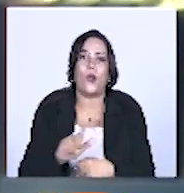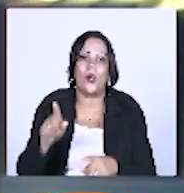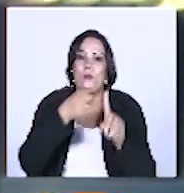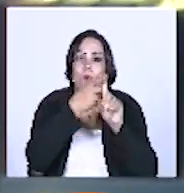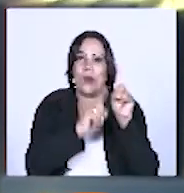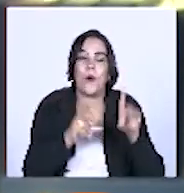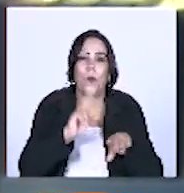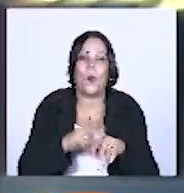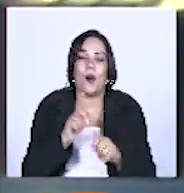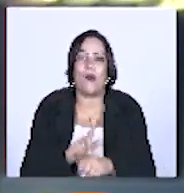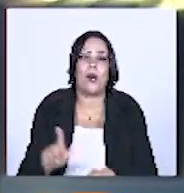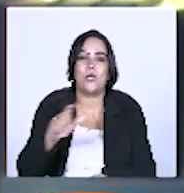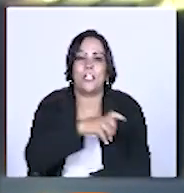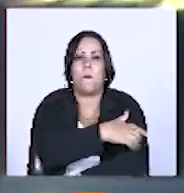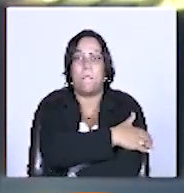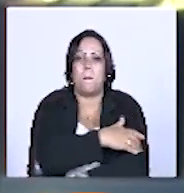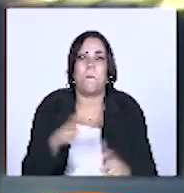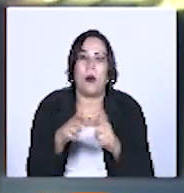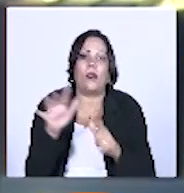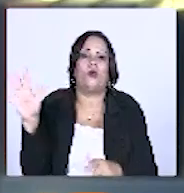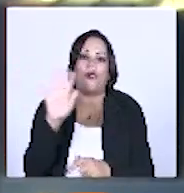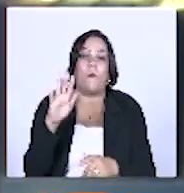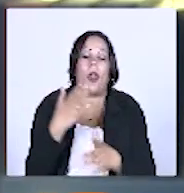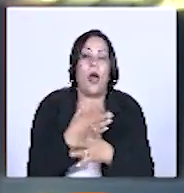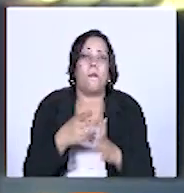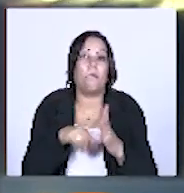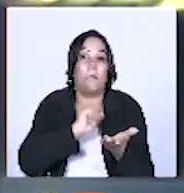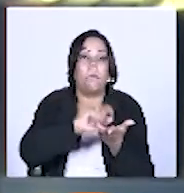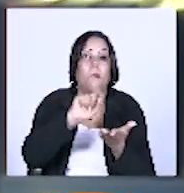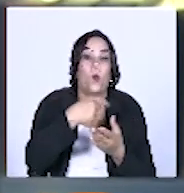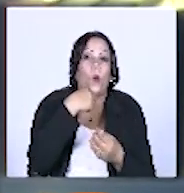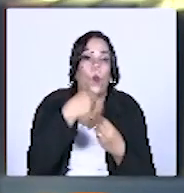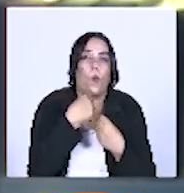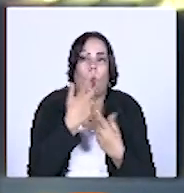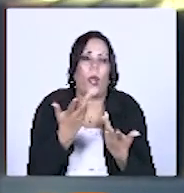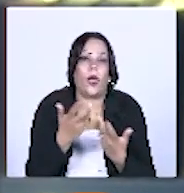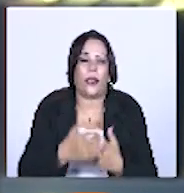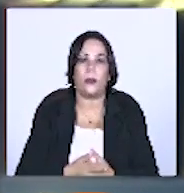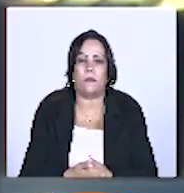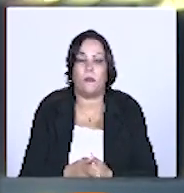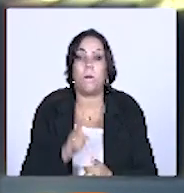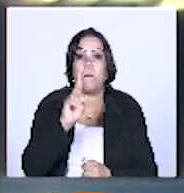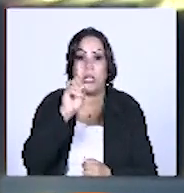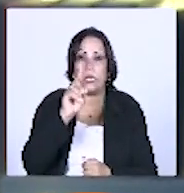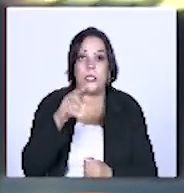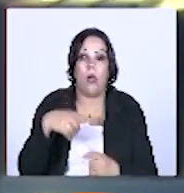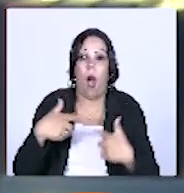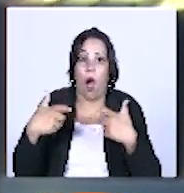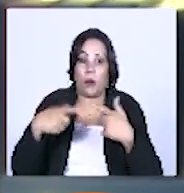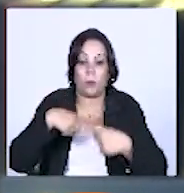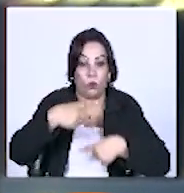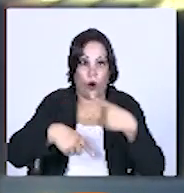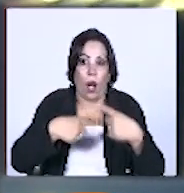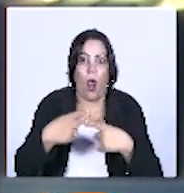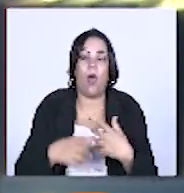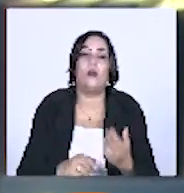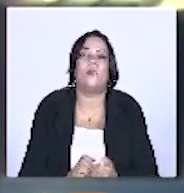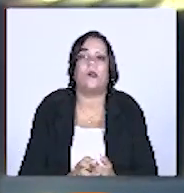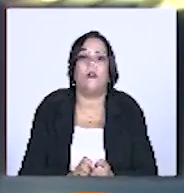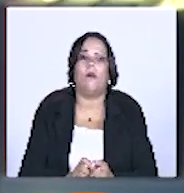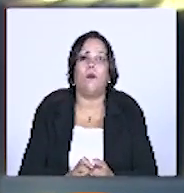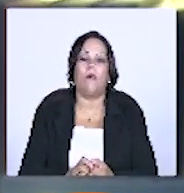البرلمان احنا محتاجين نعرف ايه الرسائل اللي هيحمل لكن الحرب مشتعله